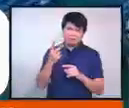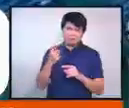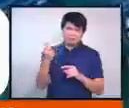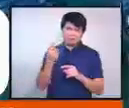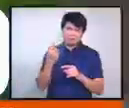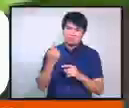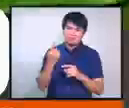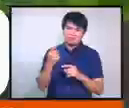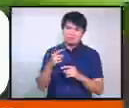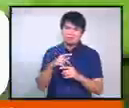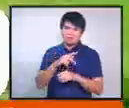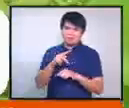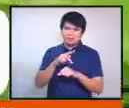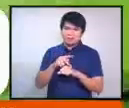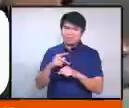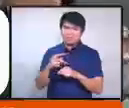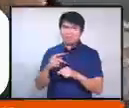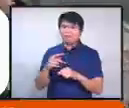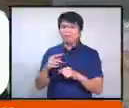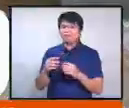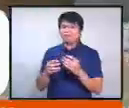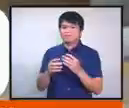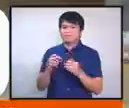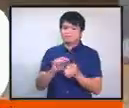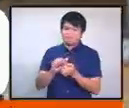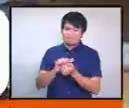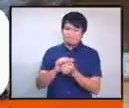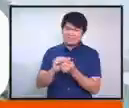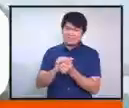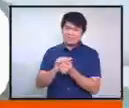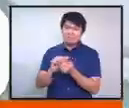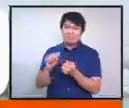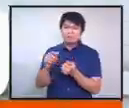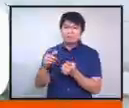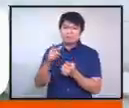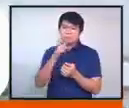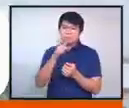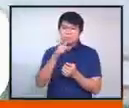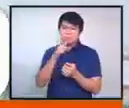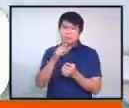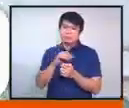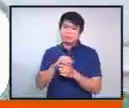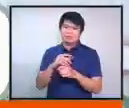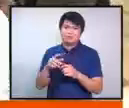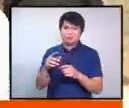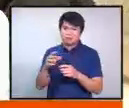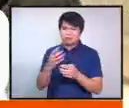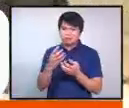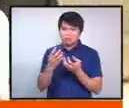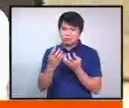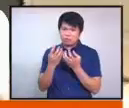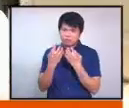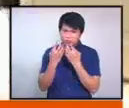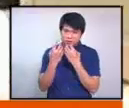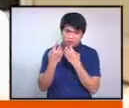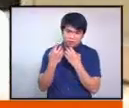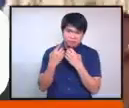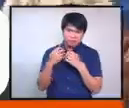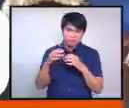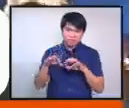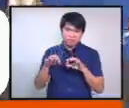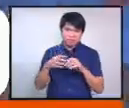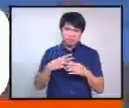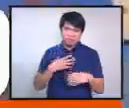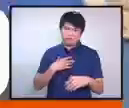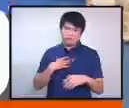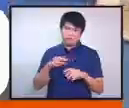liquid detergent at powdered milk. Sa ilang warehouse naman, nakita ang mga mais at corn flour. Ayon sa BIR,